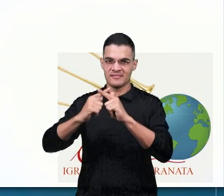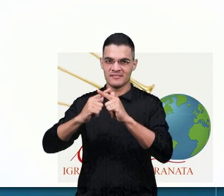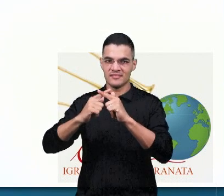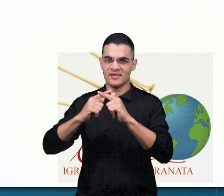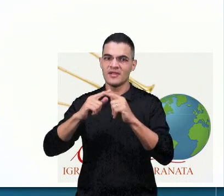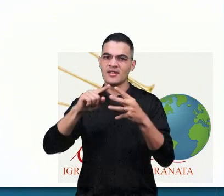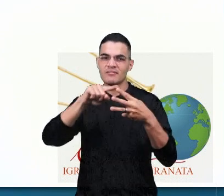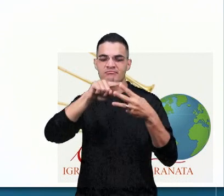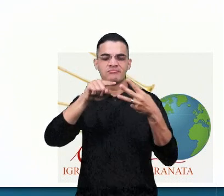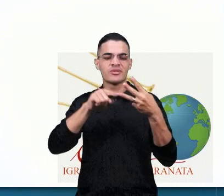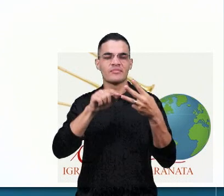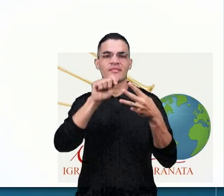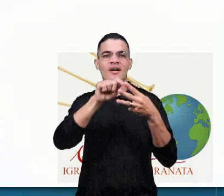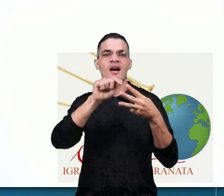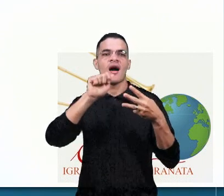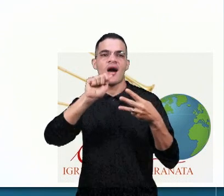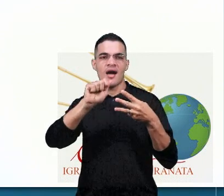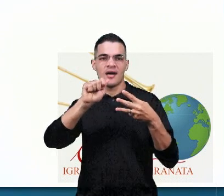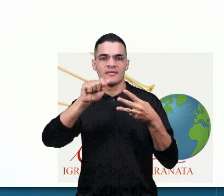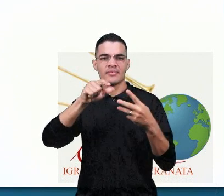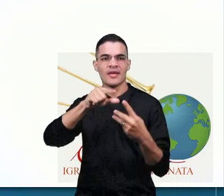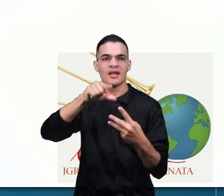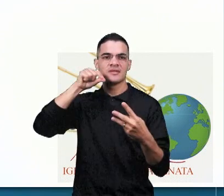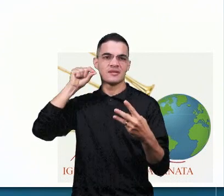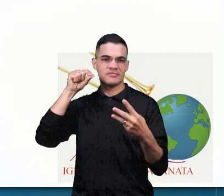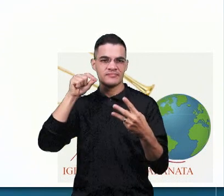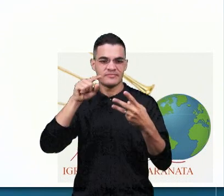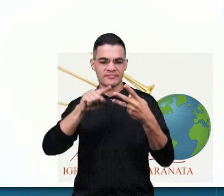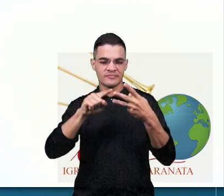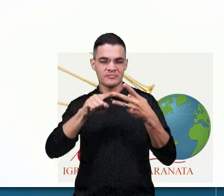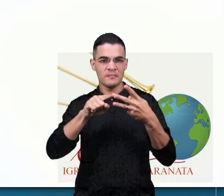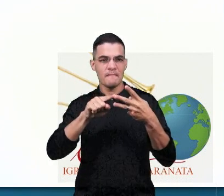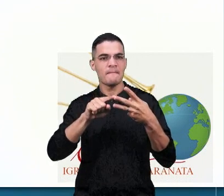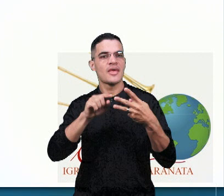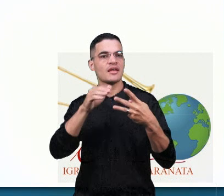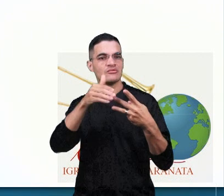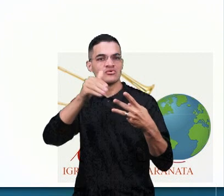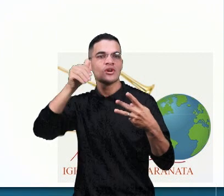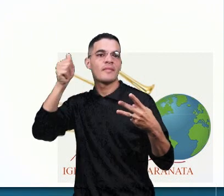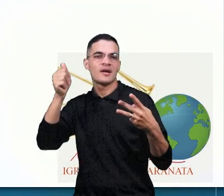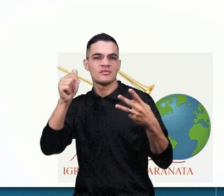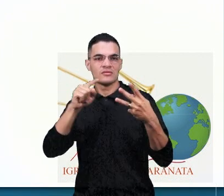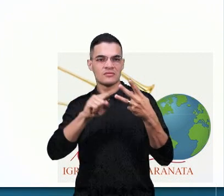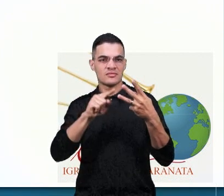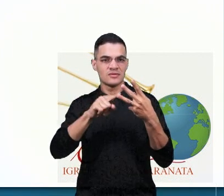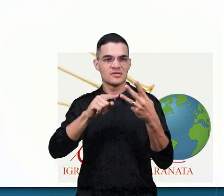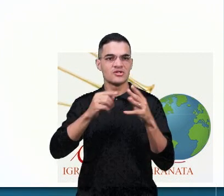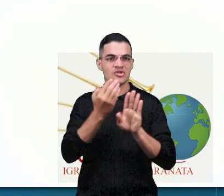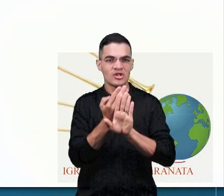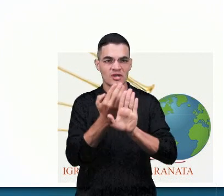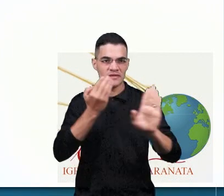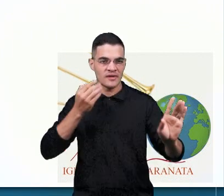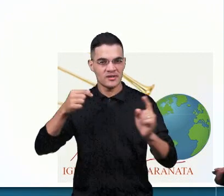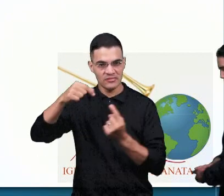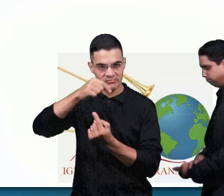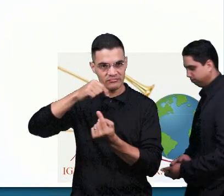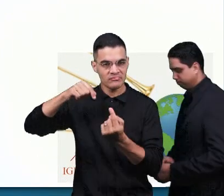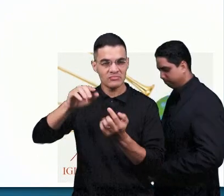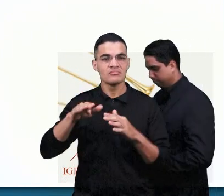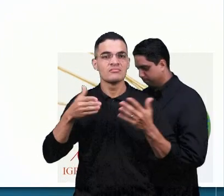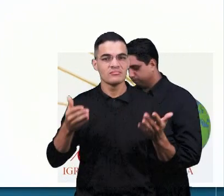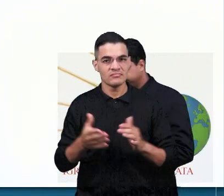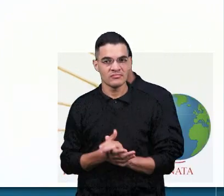correspondant concernant lettre A, l'élection, lettre B, l'appel, lettre C, la